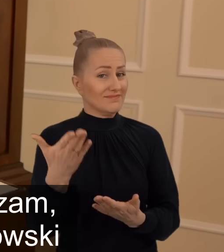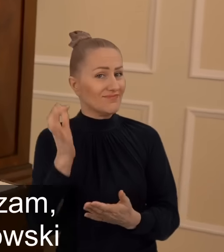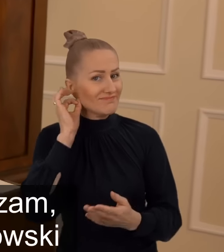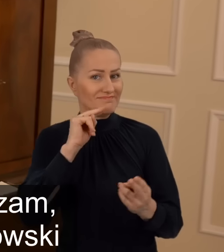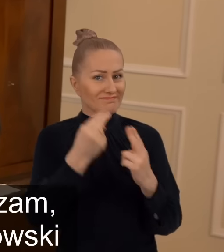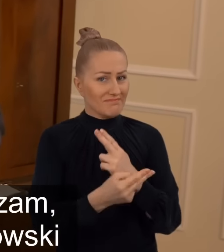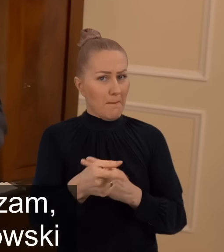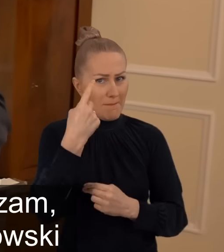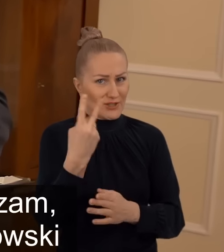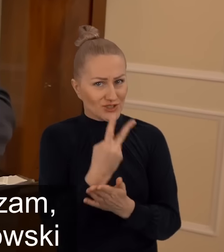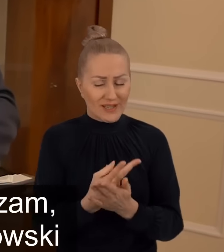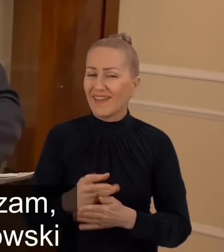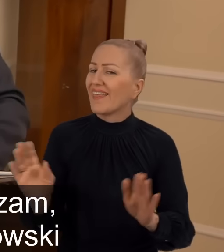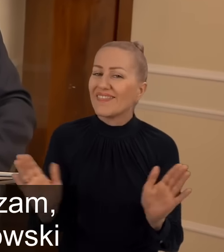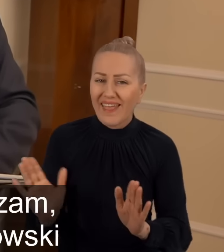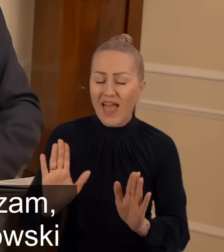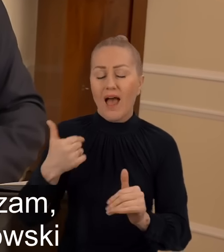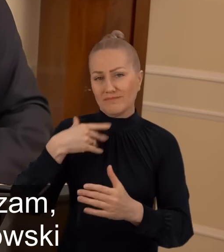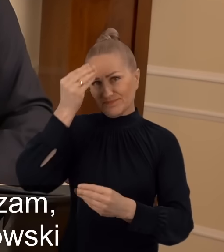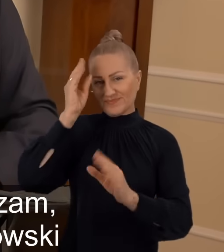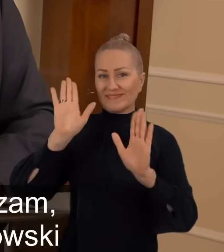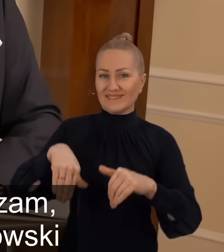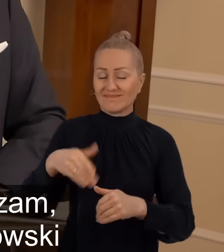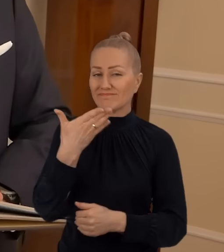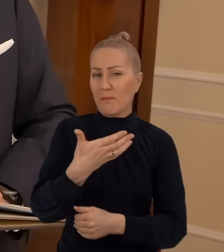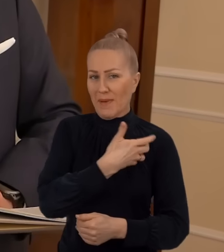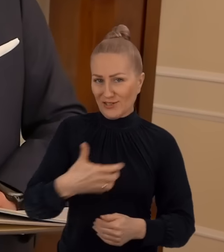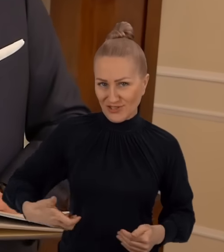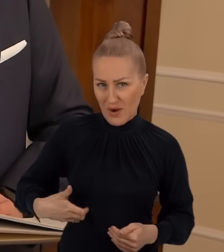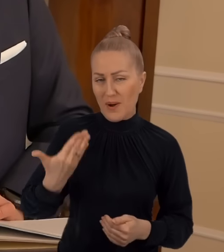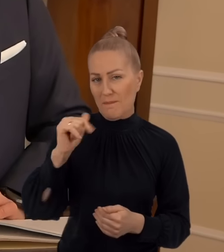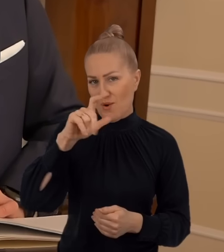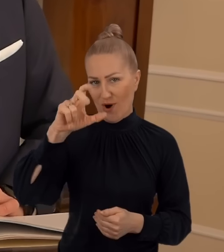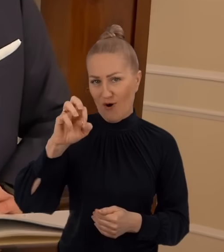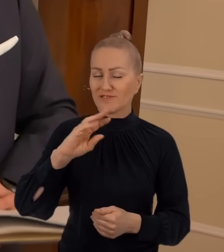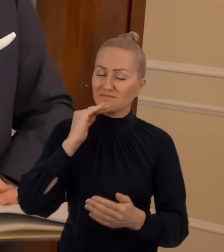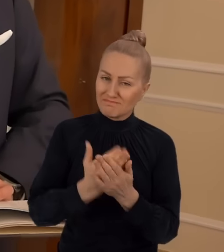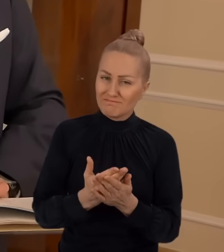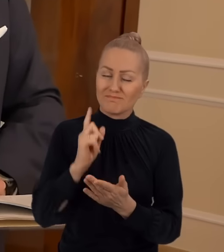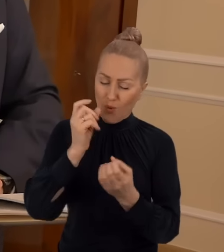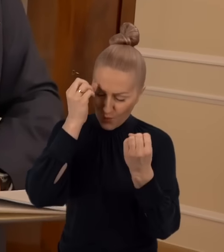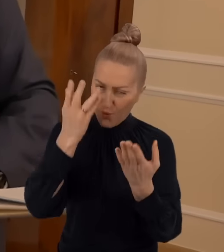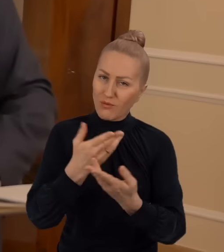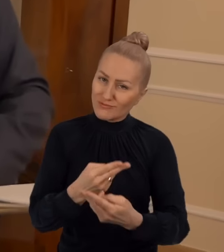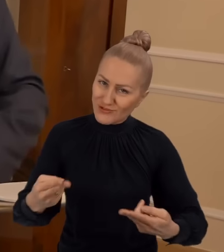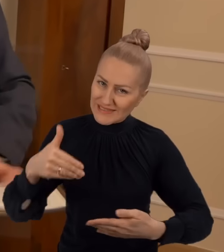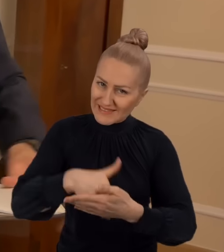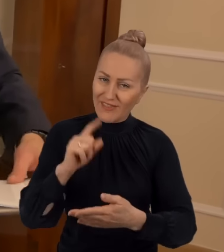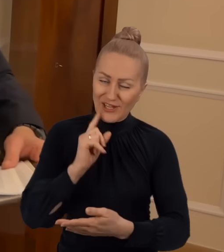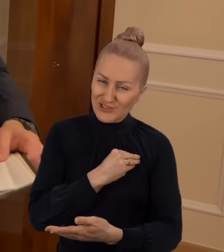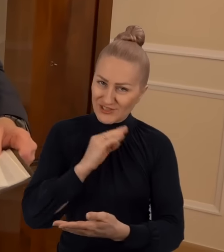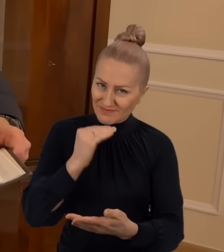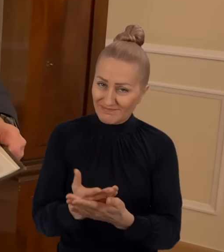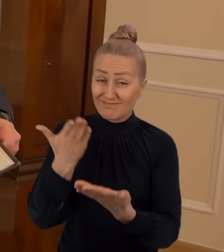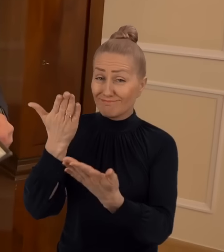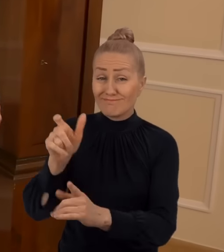nie, zaćmiło mnie. Przepraszam, stwierdza pan marszałek Małachowski z właściwą sobie kulturą, erudycją i szczerością. Wspaniały to był